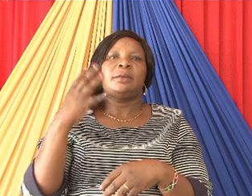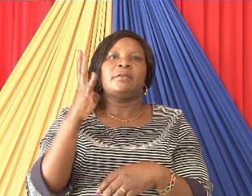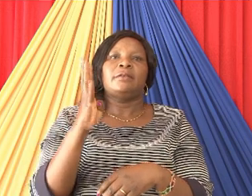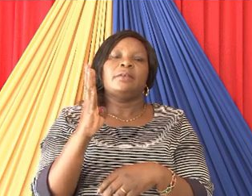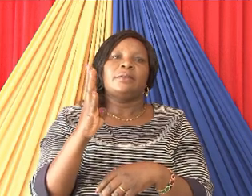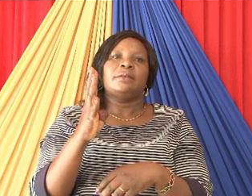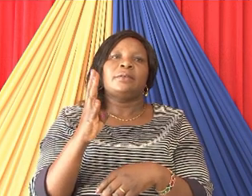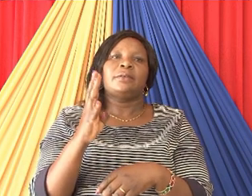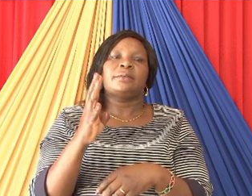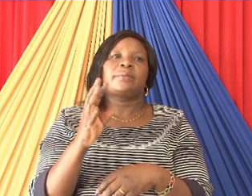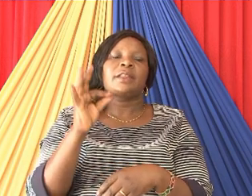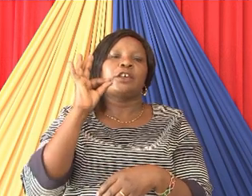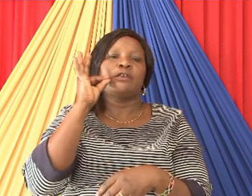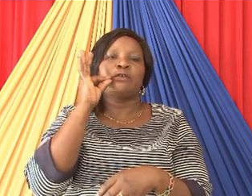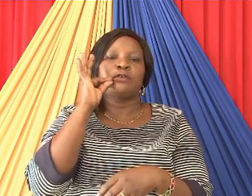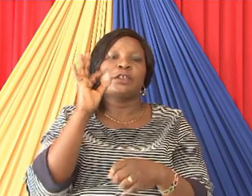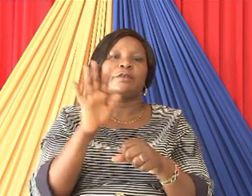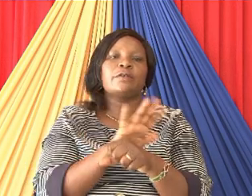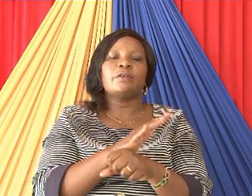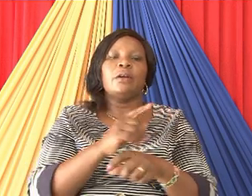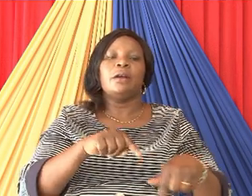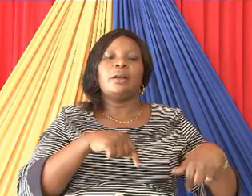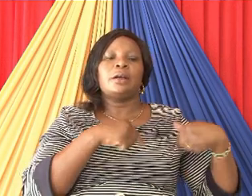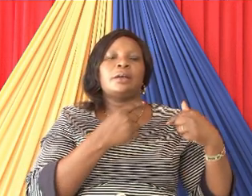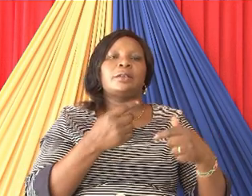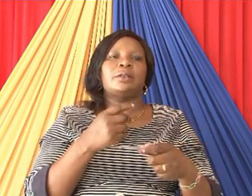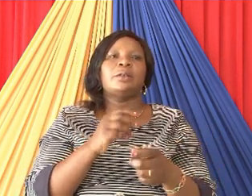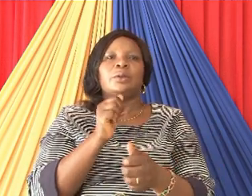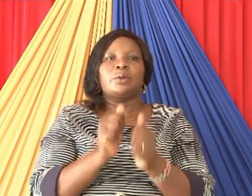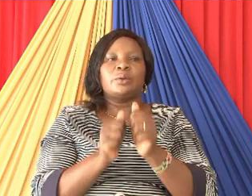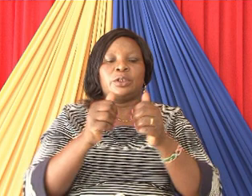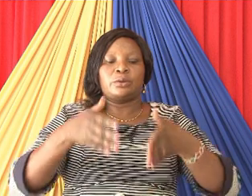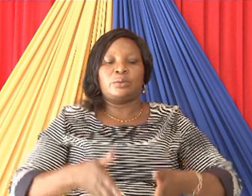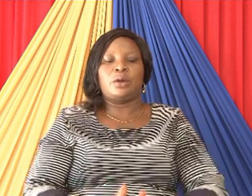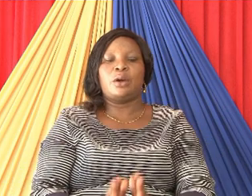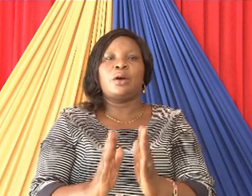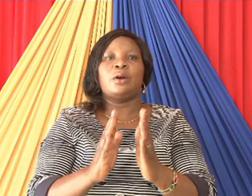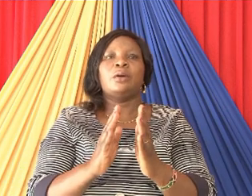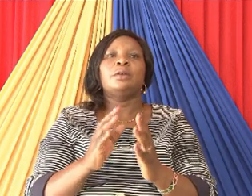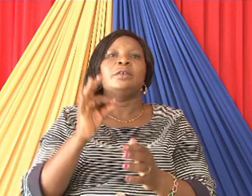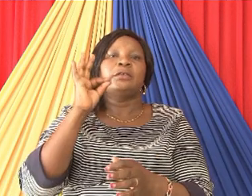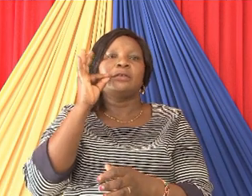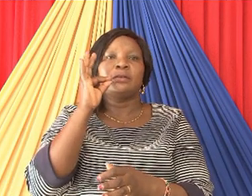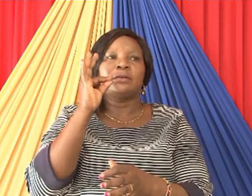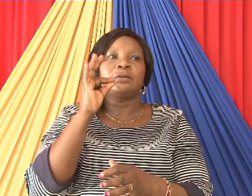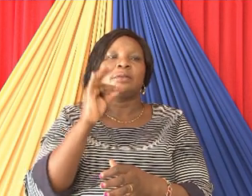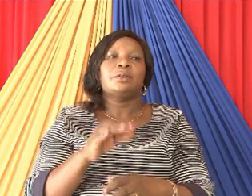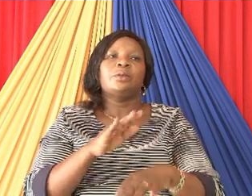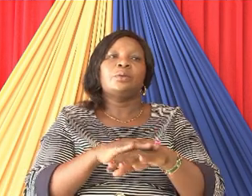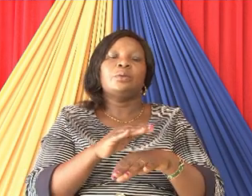heart, moyo ambao unazaa mazao. Maandiko yanasema hizo mbegu zilianguka katika udongo